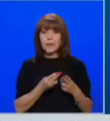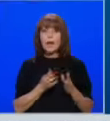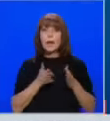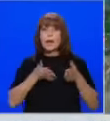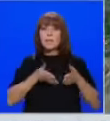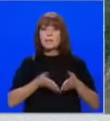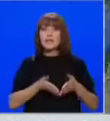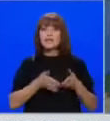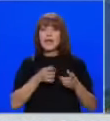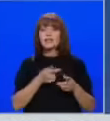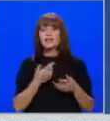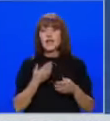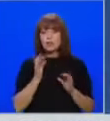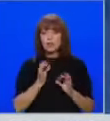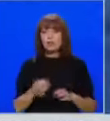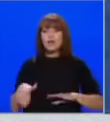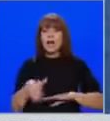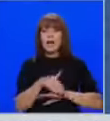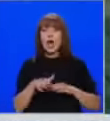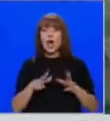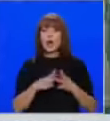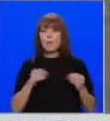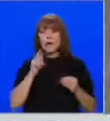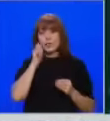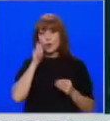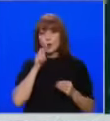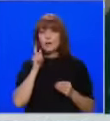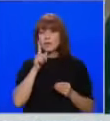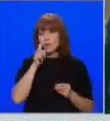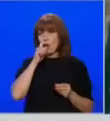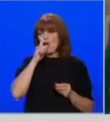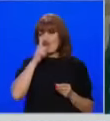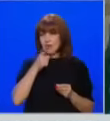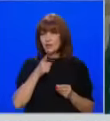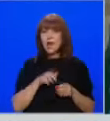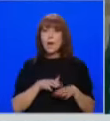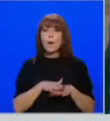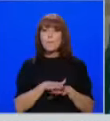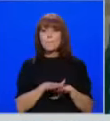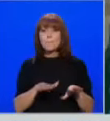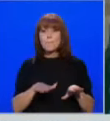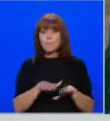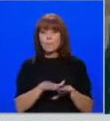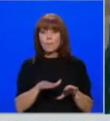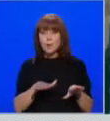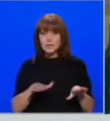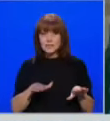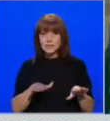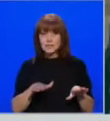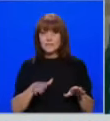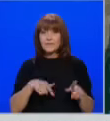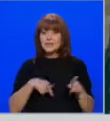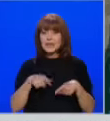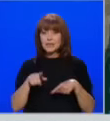Пристанище Рени се намира точно на границата между Румъния и Украйна и е важен хъб за речен, морски, сухопътен и железопътен транспорт. От